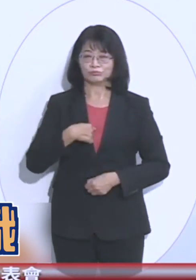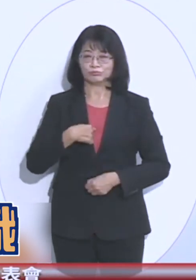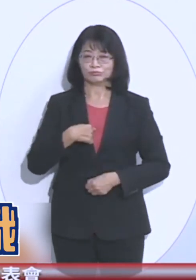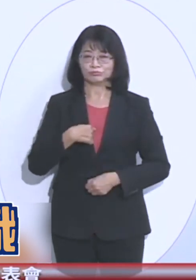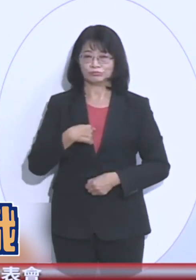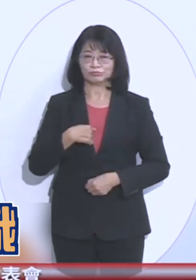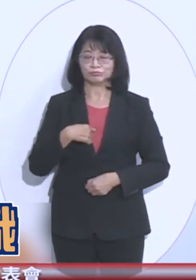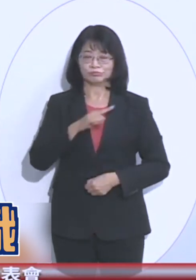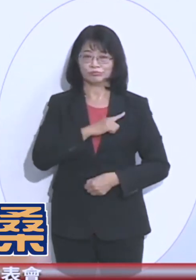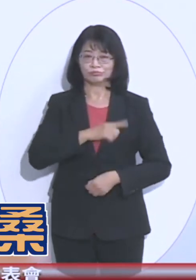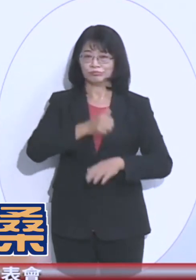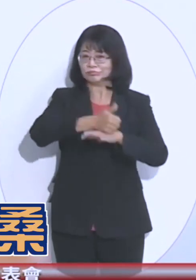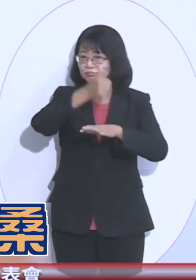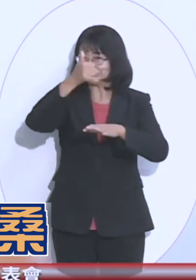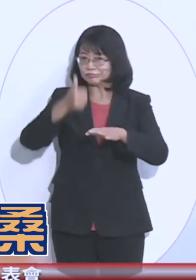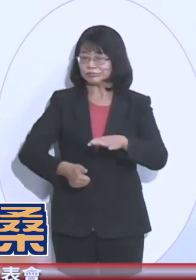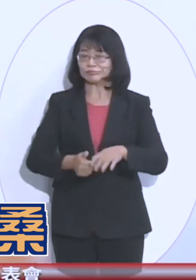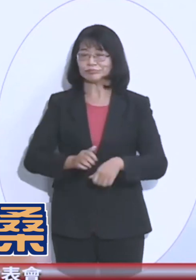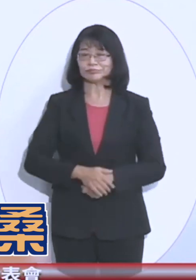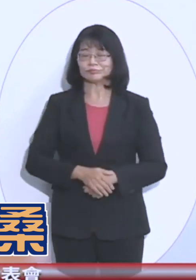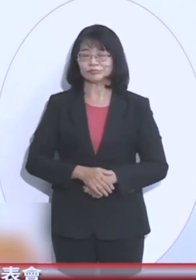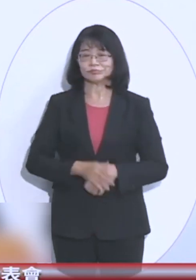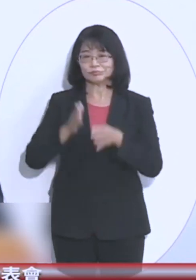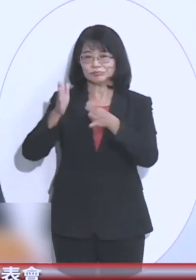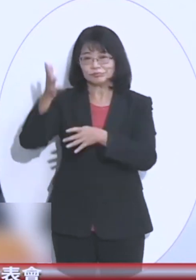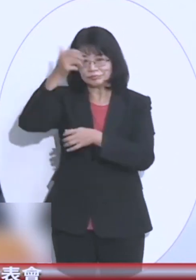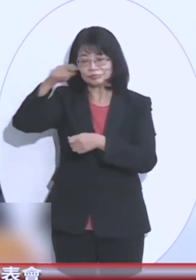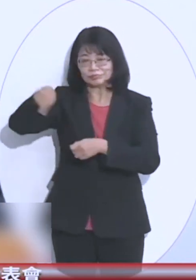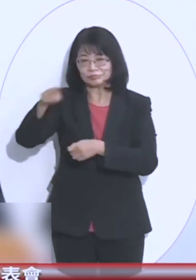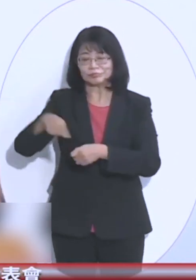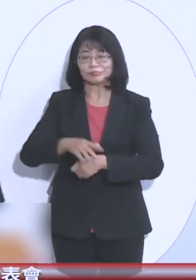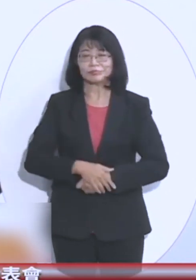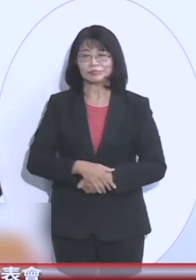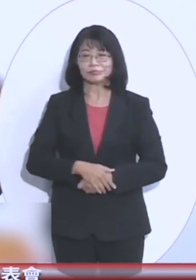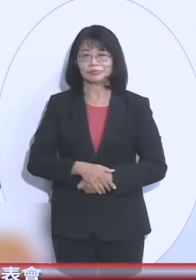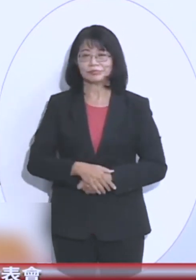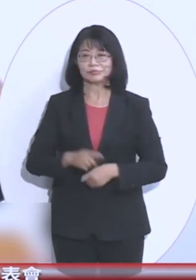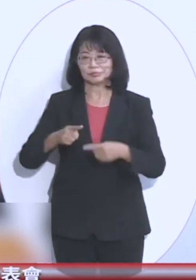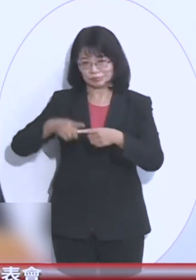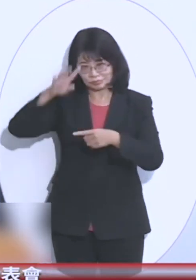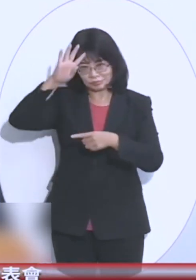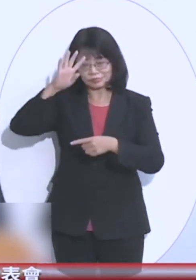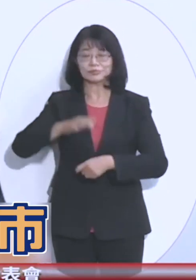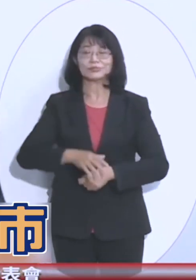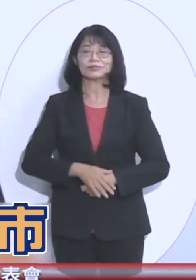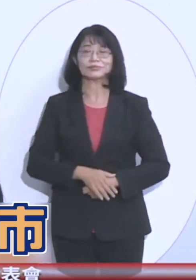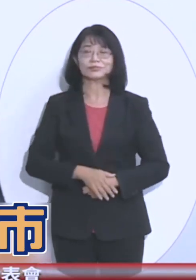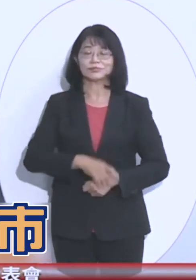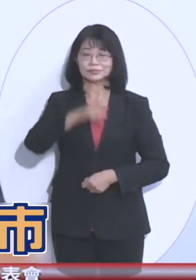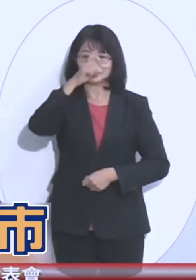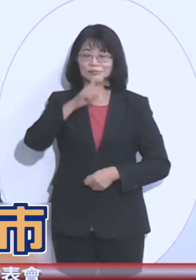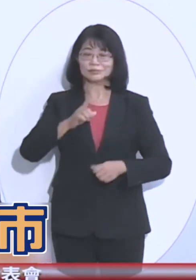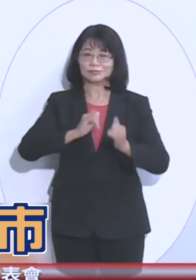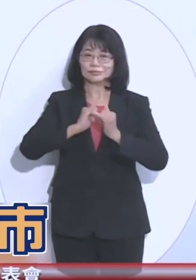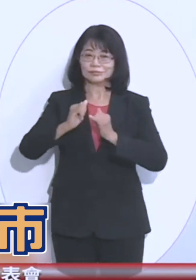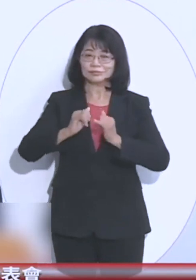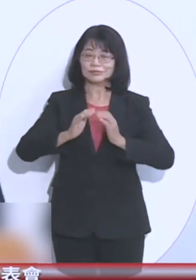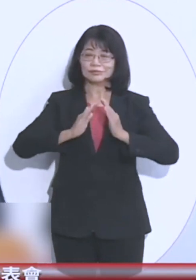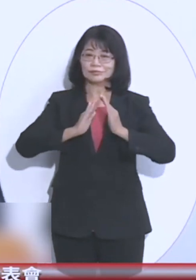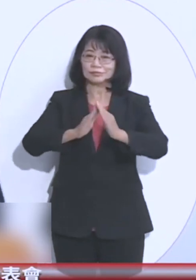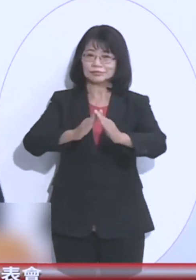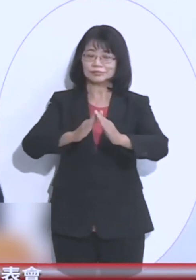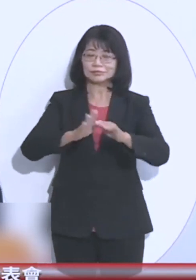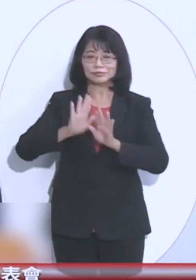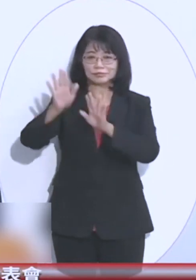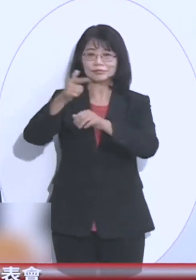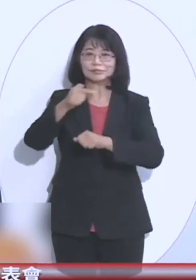改，司职甲这奥利桑、奥巴桑，甲这长辈时代，甲恁谢罪。希望咱的城市，达